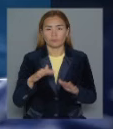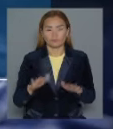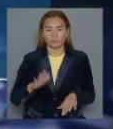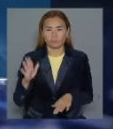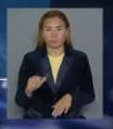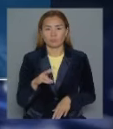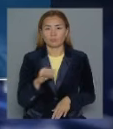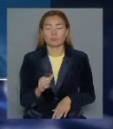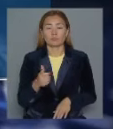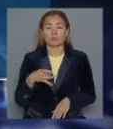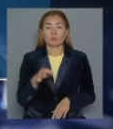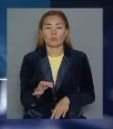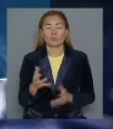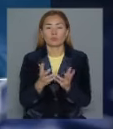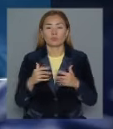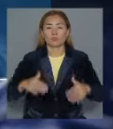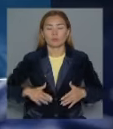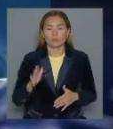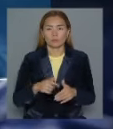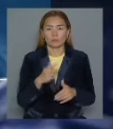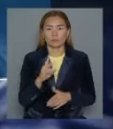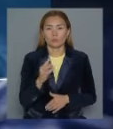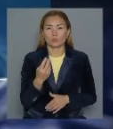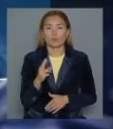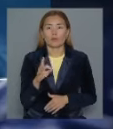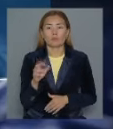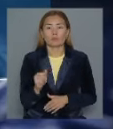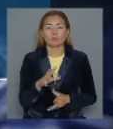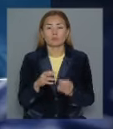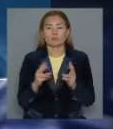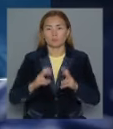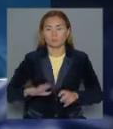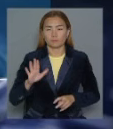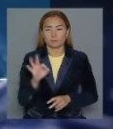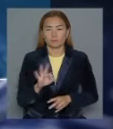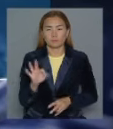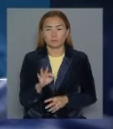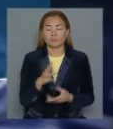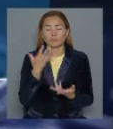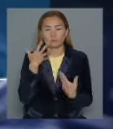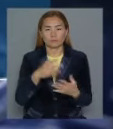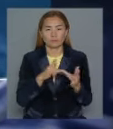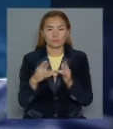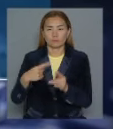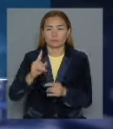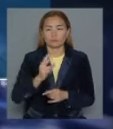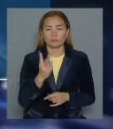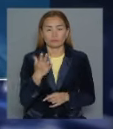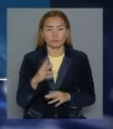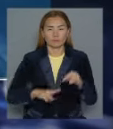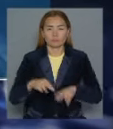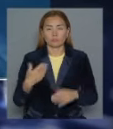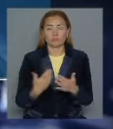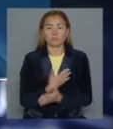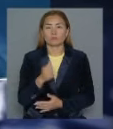для Атыравского аграрно-технического колледжа имени Кушекова. Кроме того, рассматривается вопрос по сносу аварийного общежития номер 2 и строительства